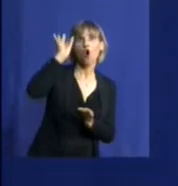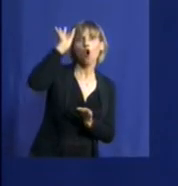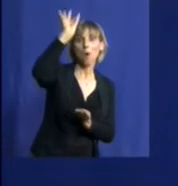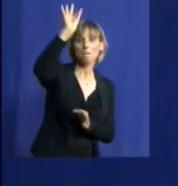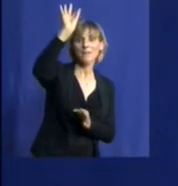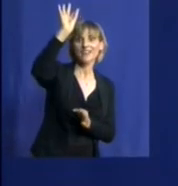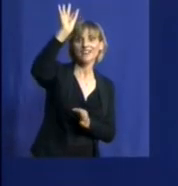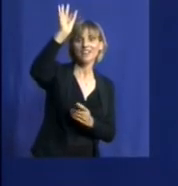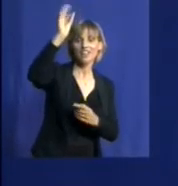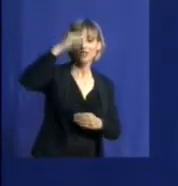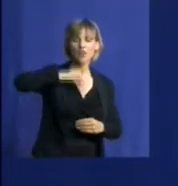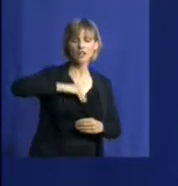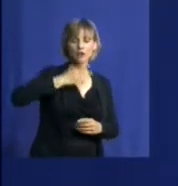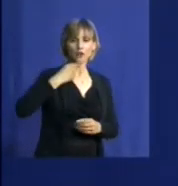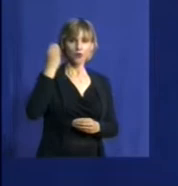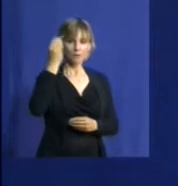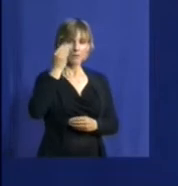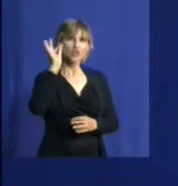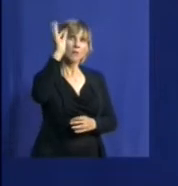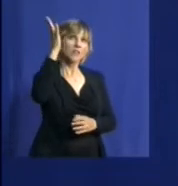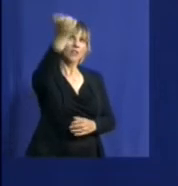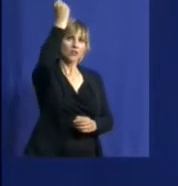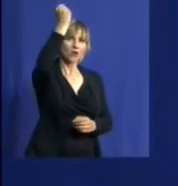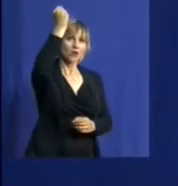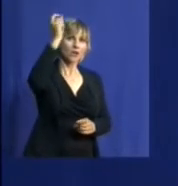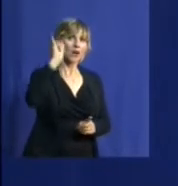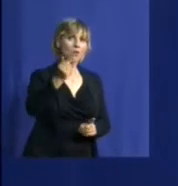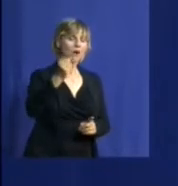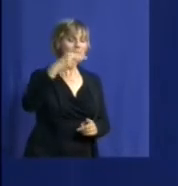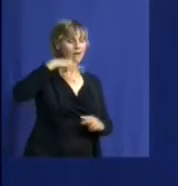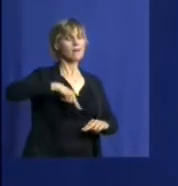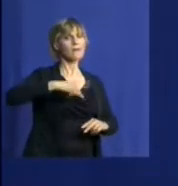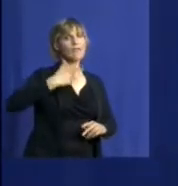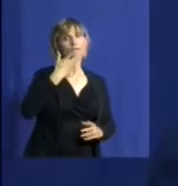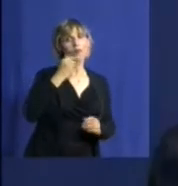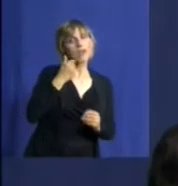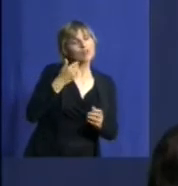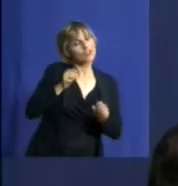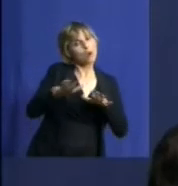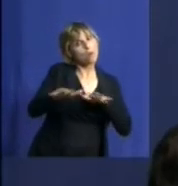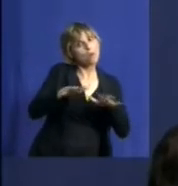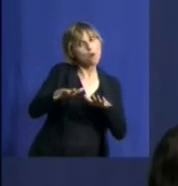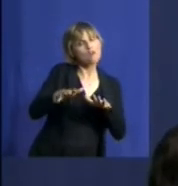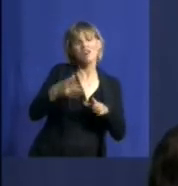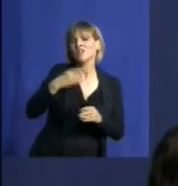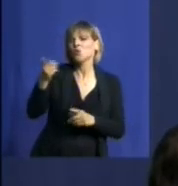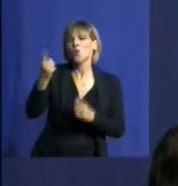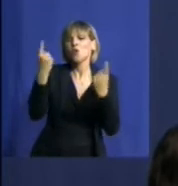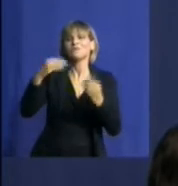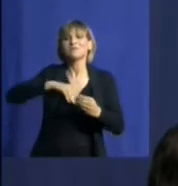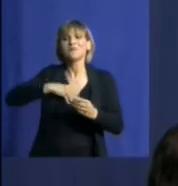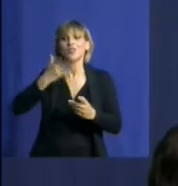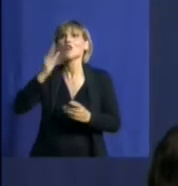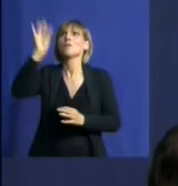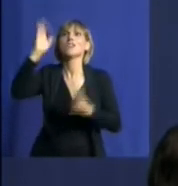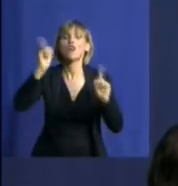le mie aspettative nei confronti di me stessa, sia della giocatrice ma anche della persona. E che aspettative avevi di te stessa?